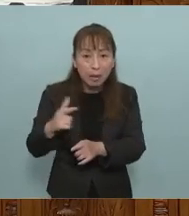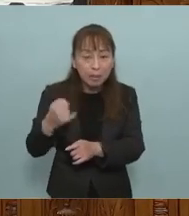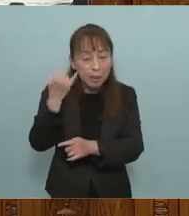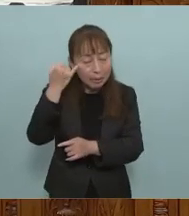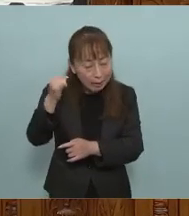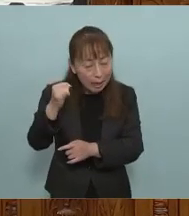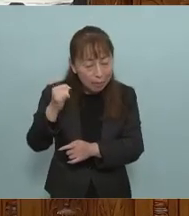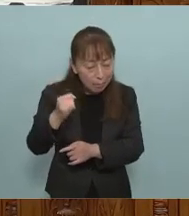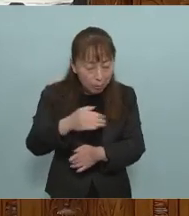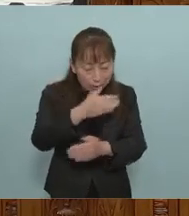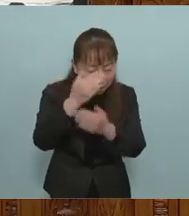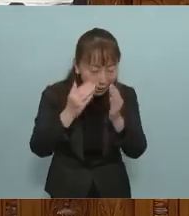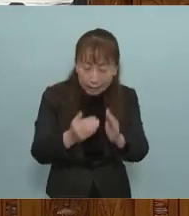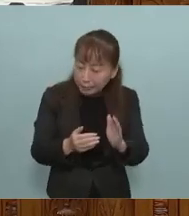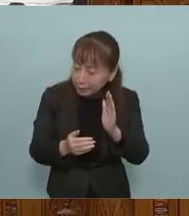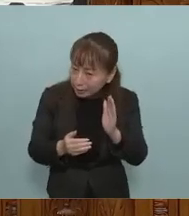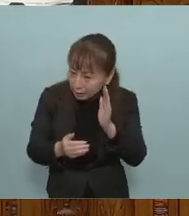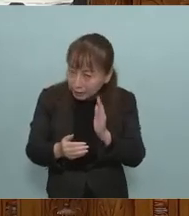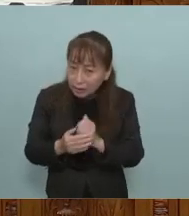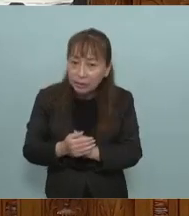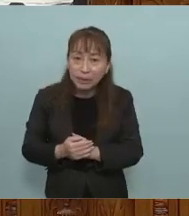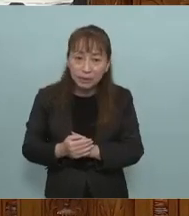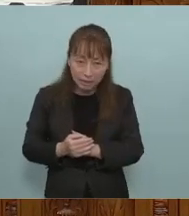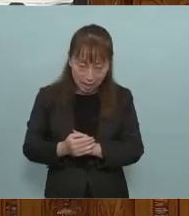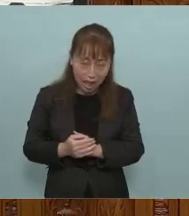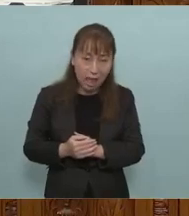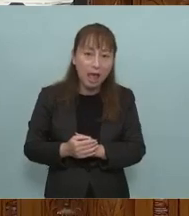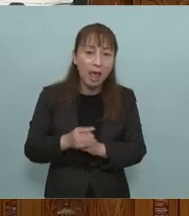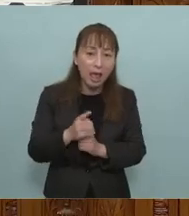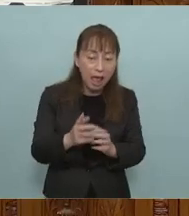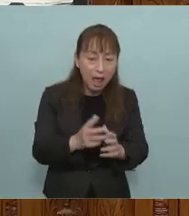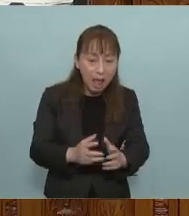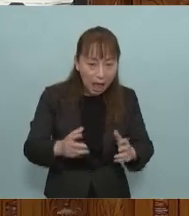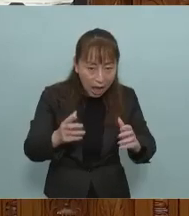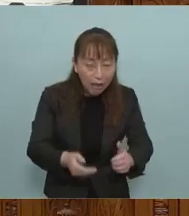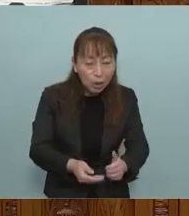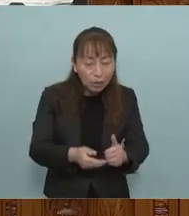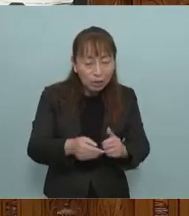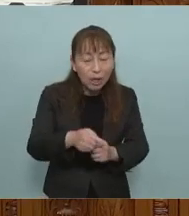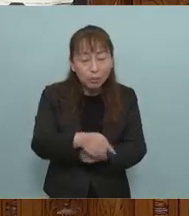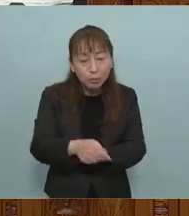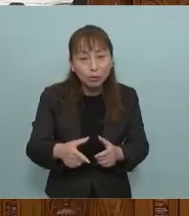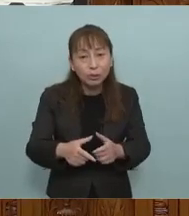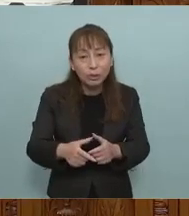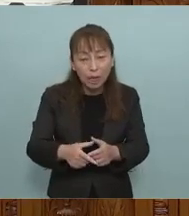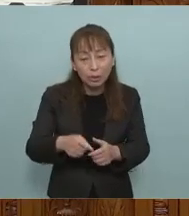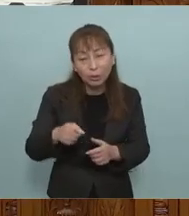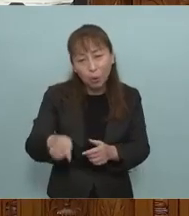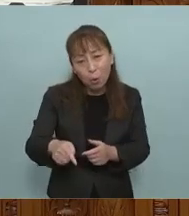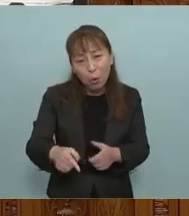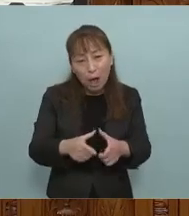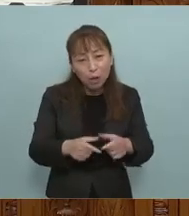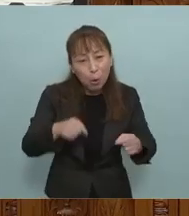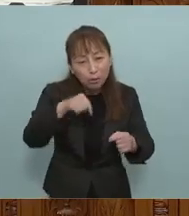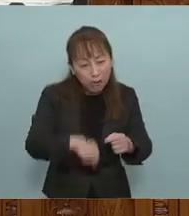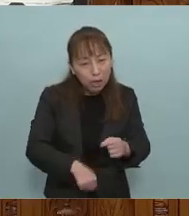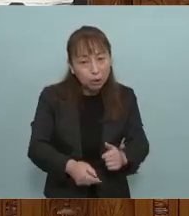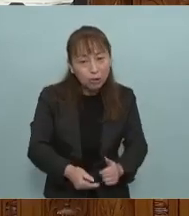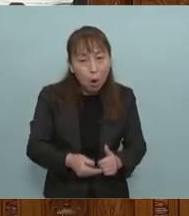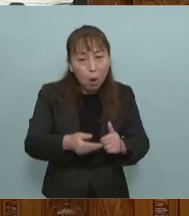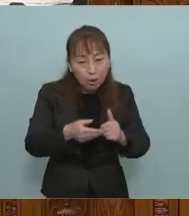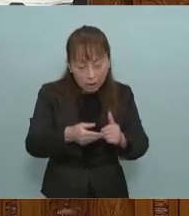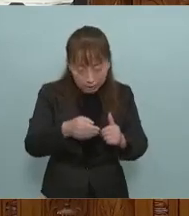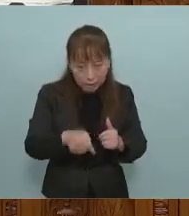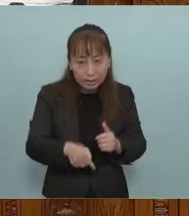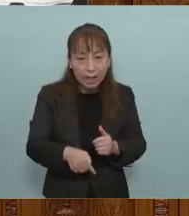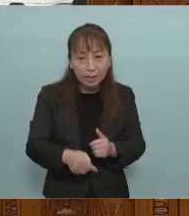見も丁寧に伺いながら、農産物や肥料、飼料の国内生産を通じた食料安全保障の